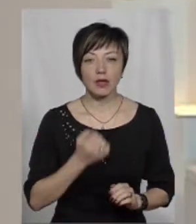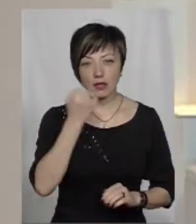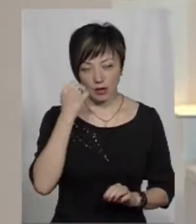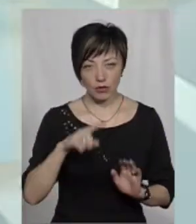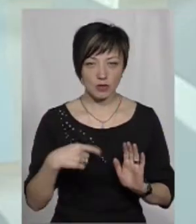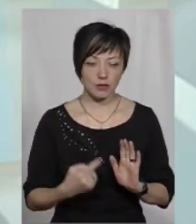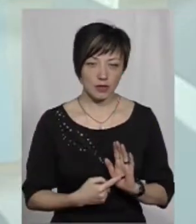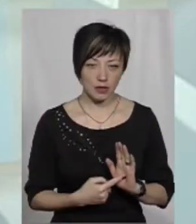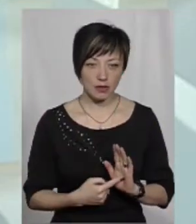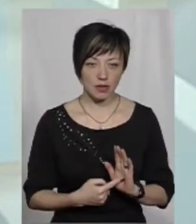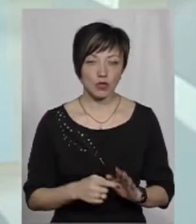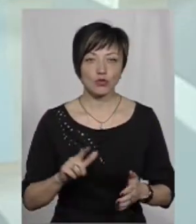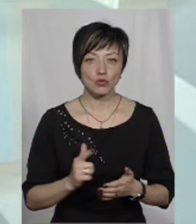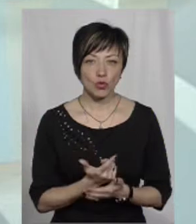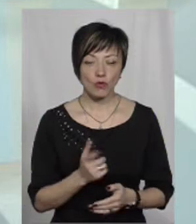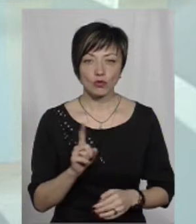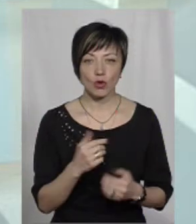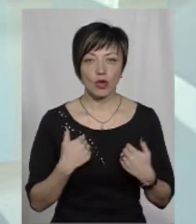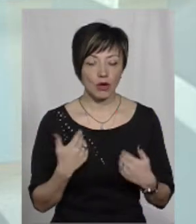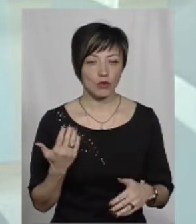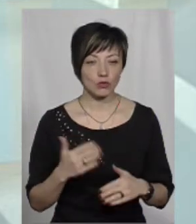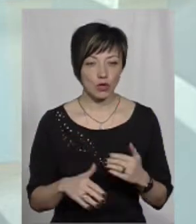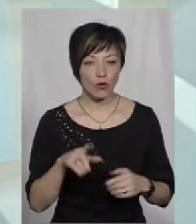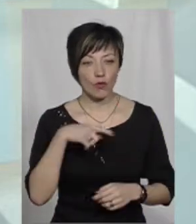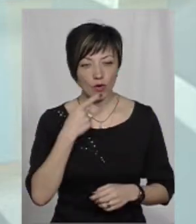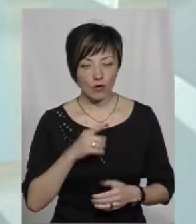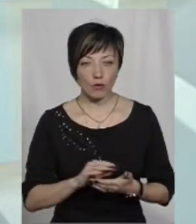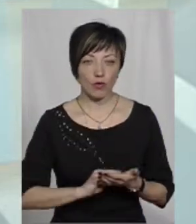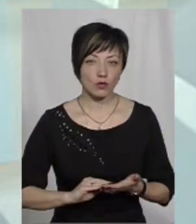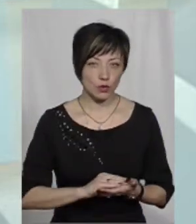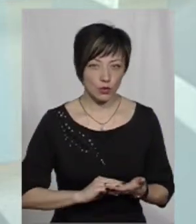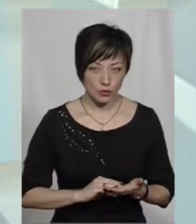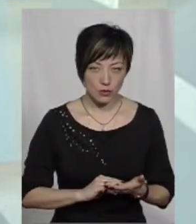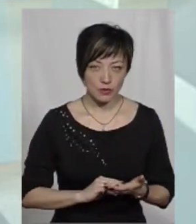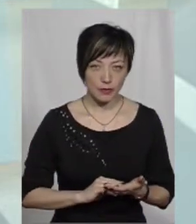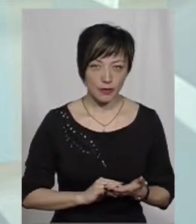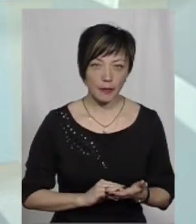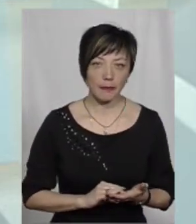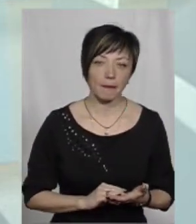Дякую за запитання. Знову, те, що я вже говорив, повторюся,